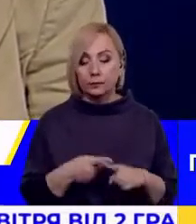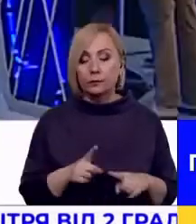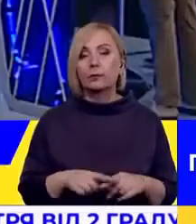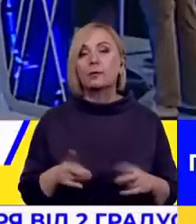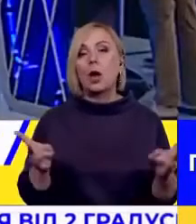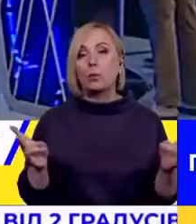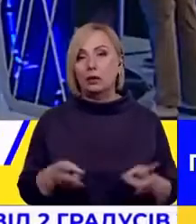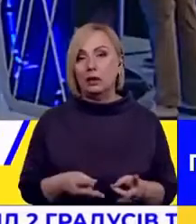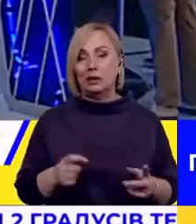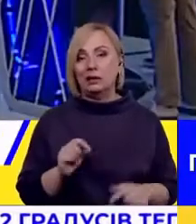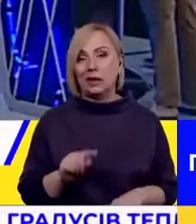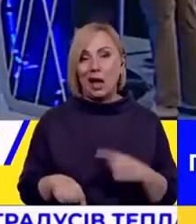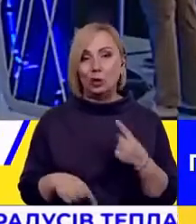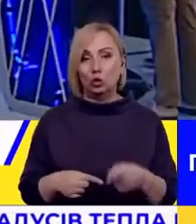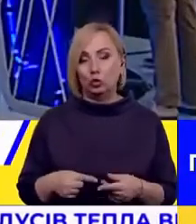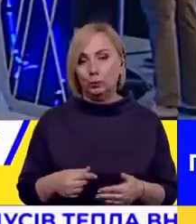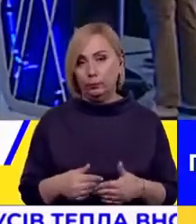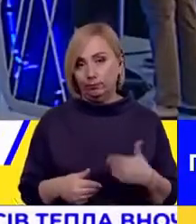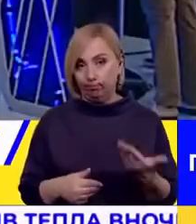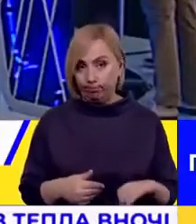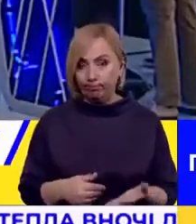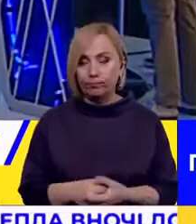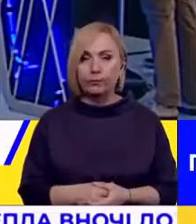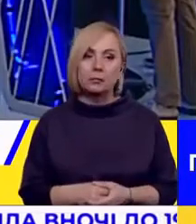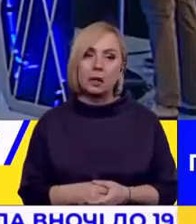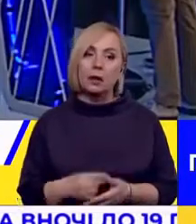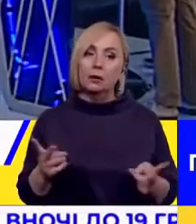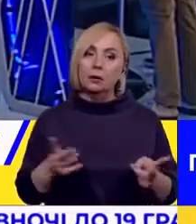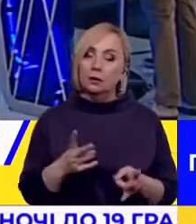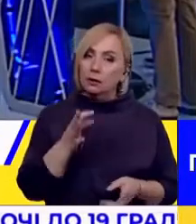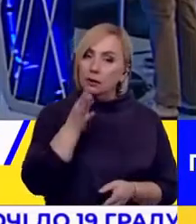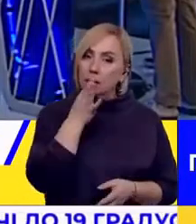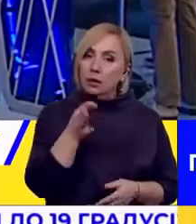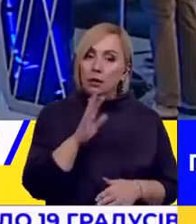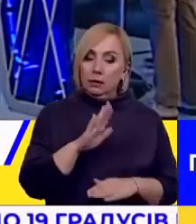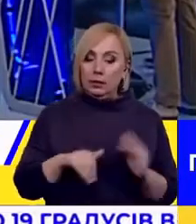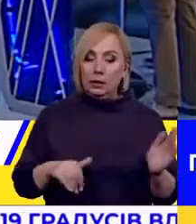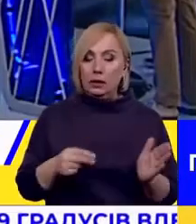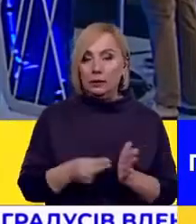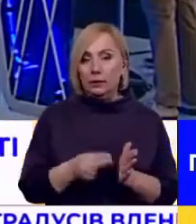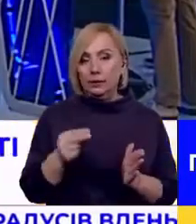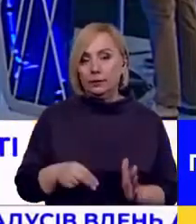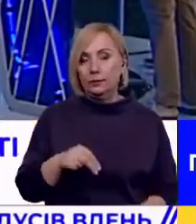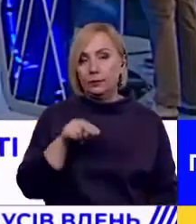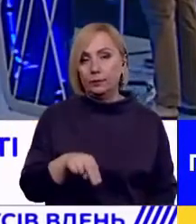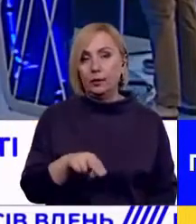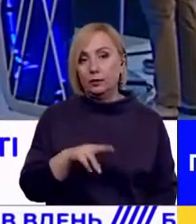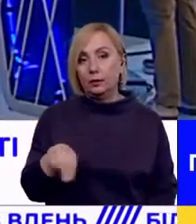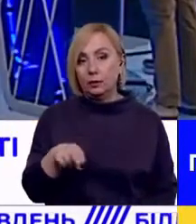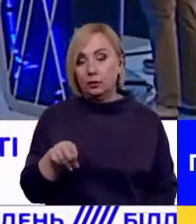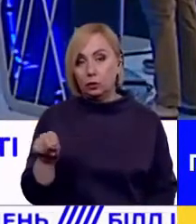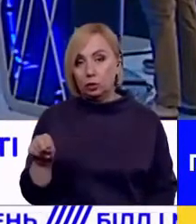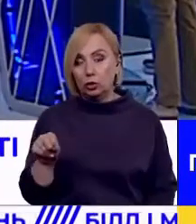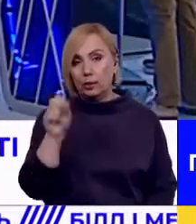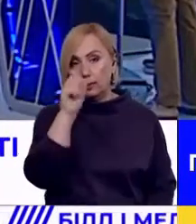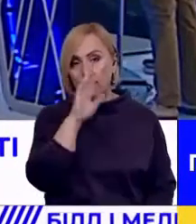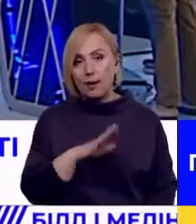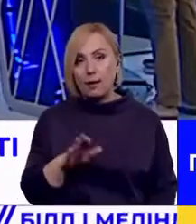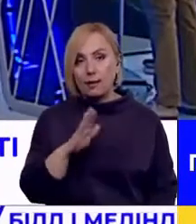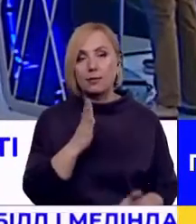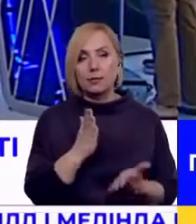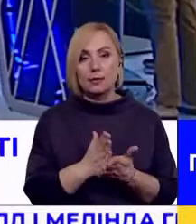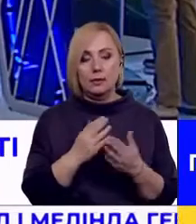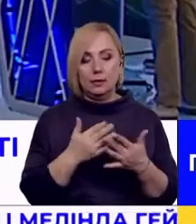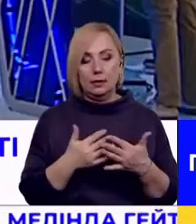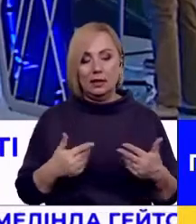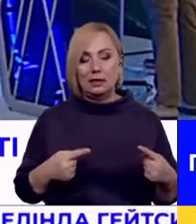наступний крок. Але треба зазначити, що після підписання ПДЧ Україн є різний період,